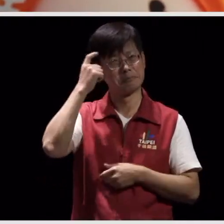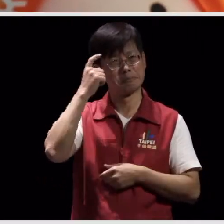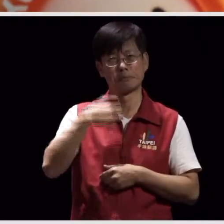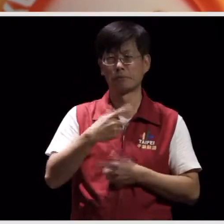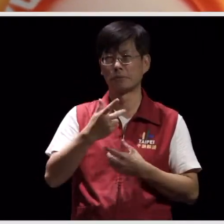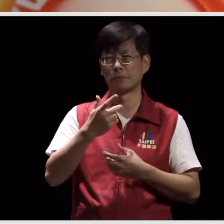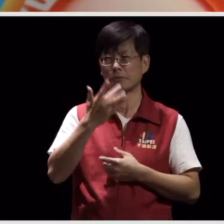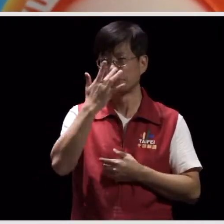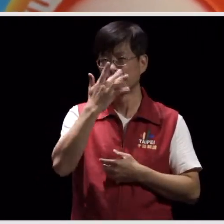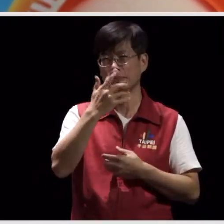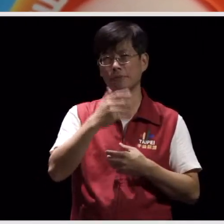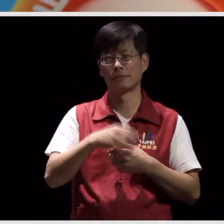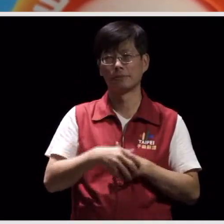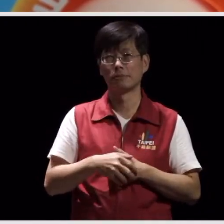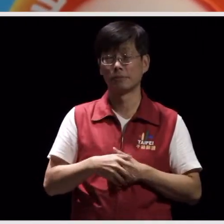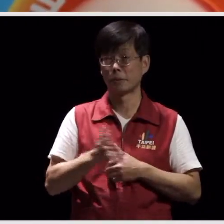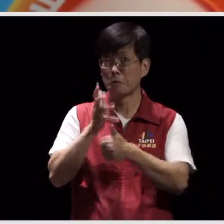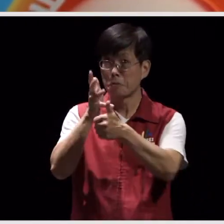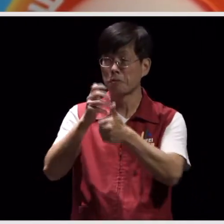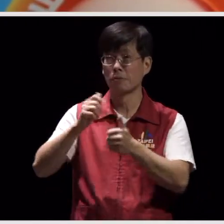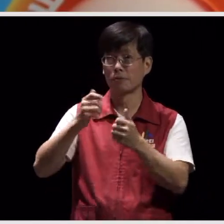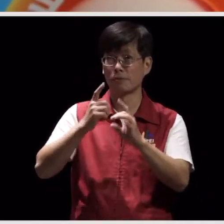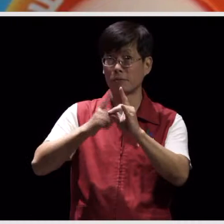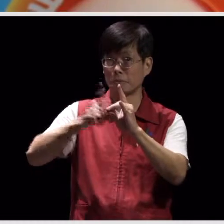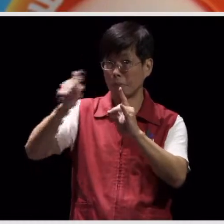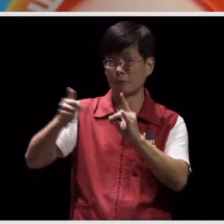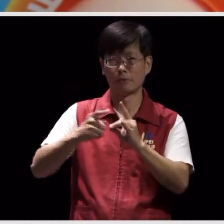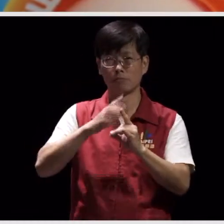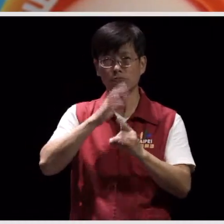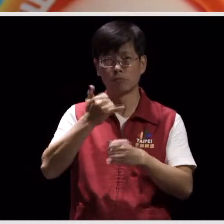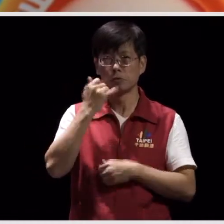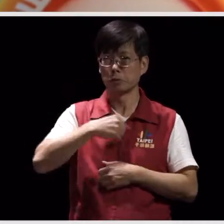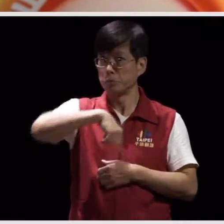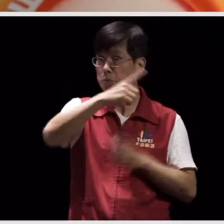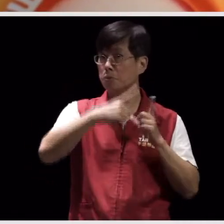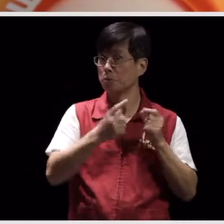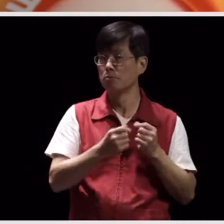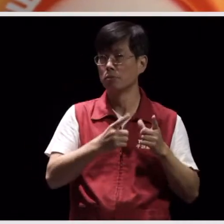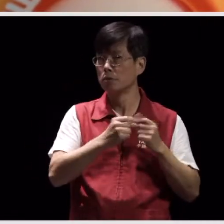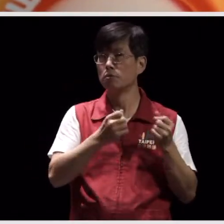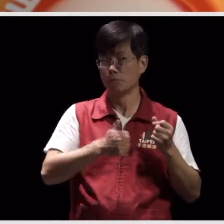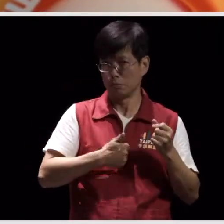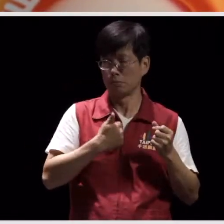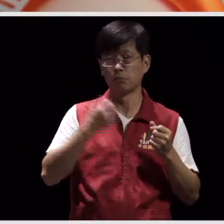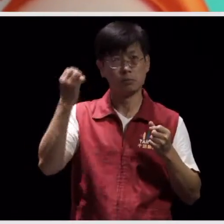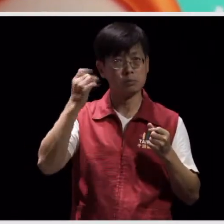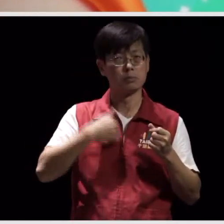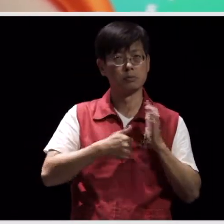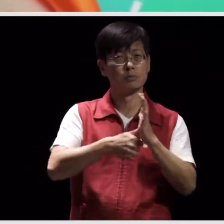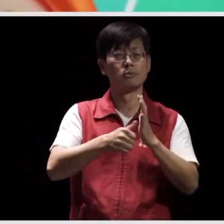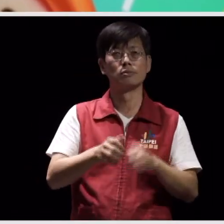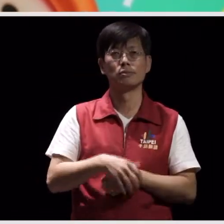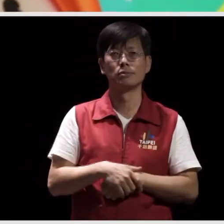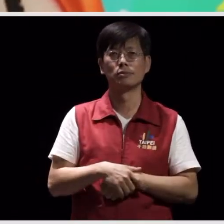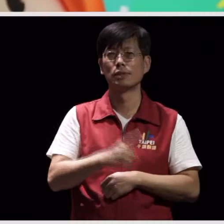来他就问师父说：“师父，你建不建议我去日本？当时的日本的禅修在美国很有名，然后贾博士也